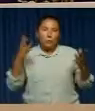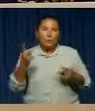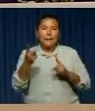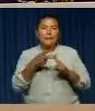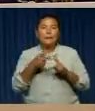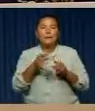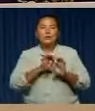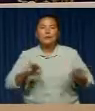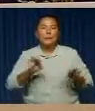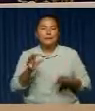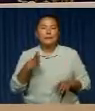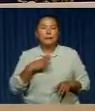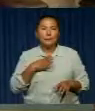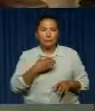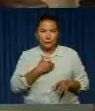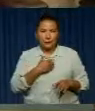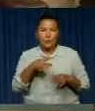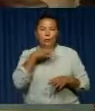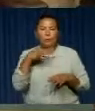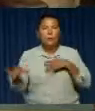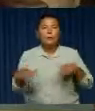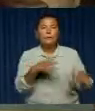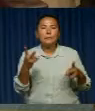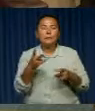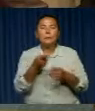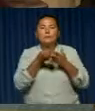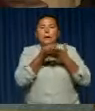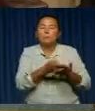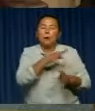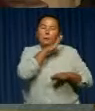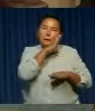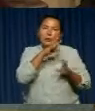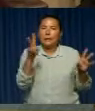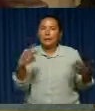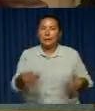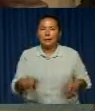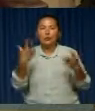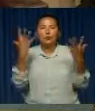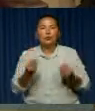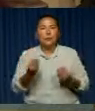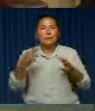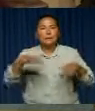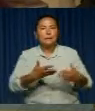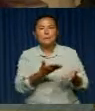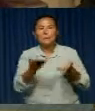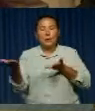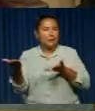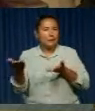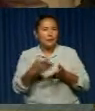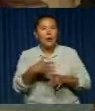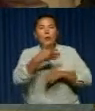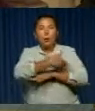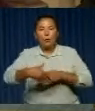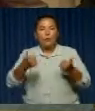Екінші бір айта кететін нәрсе, көп қозғалу керек, жатпауымыз керек. Күн жақсы, теңіздің жағасы жақсы,